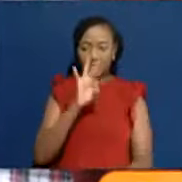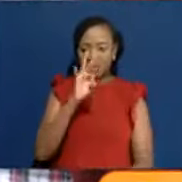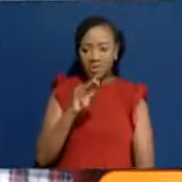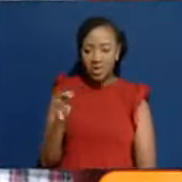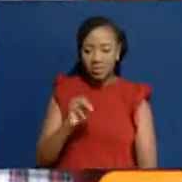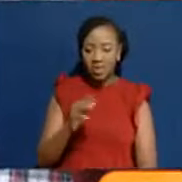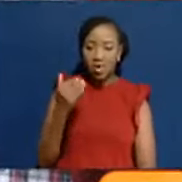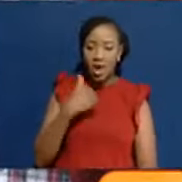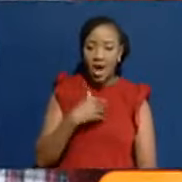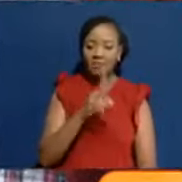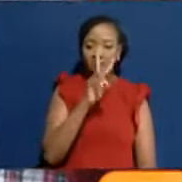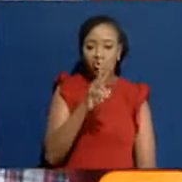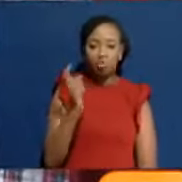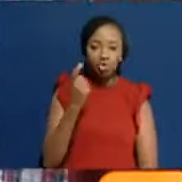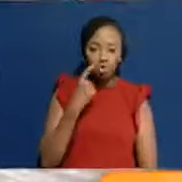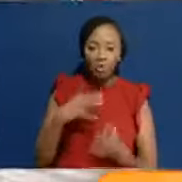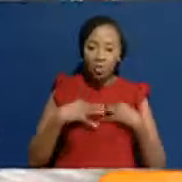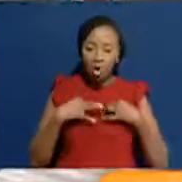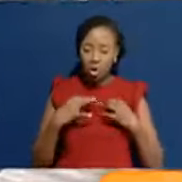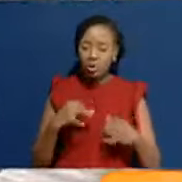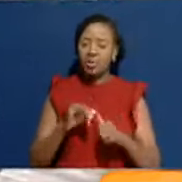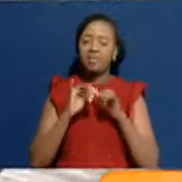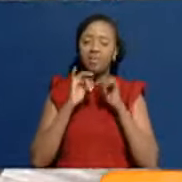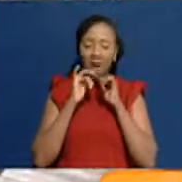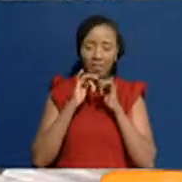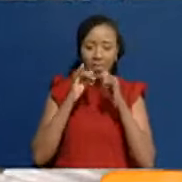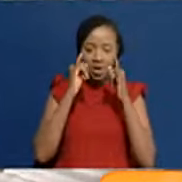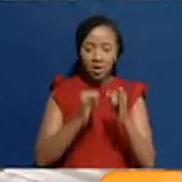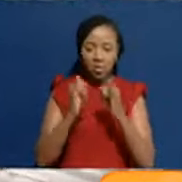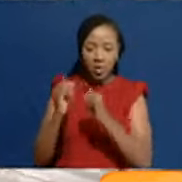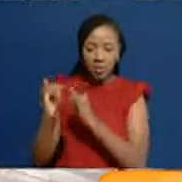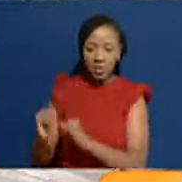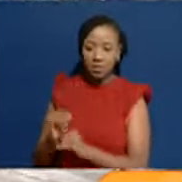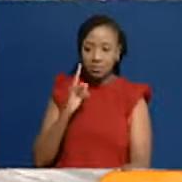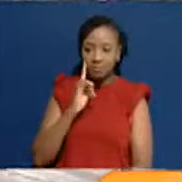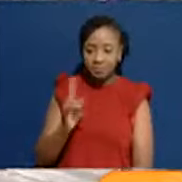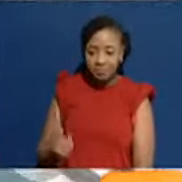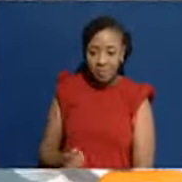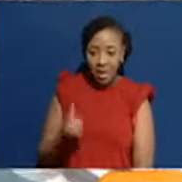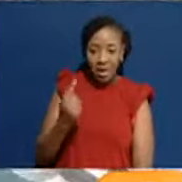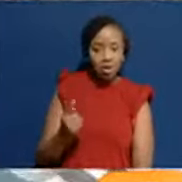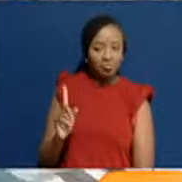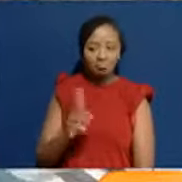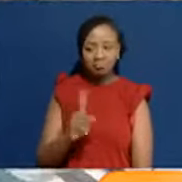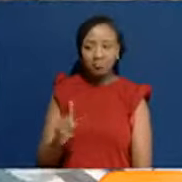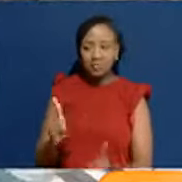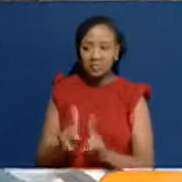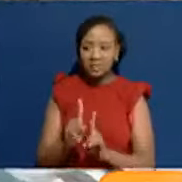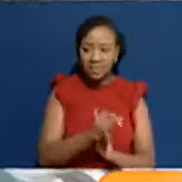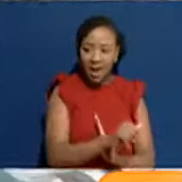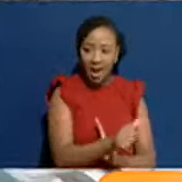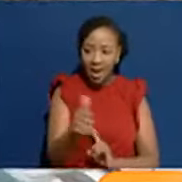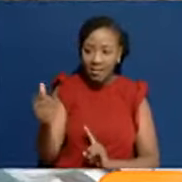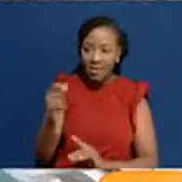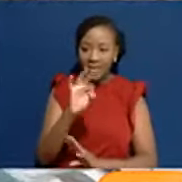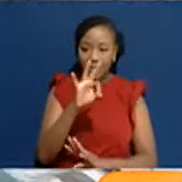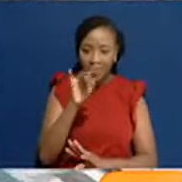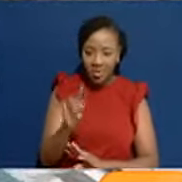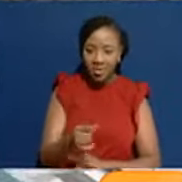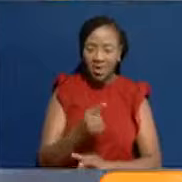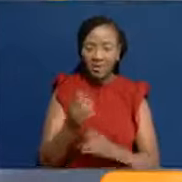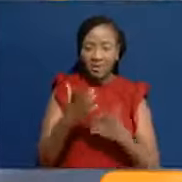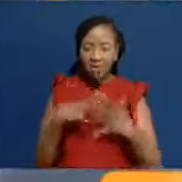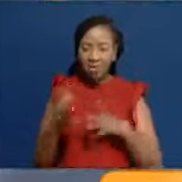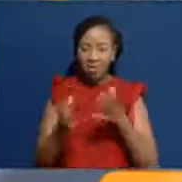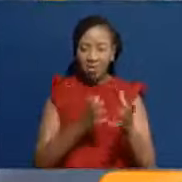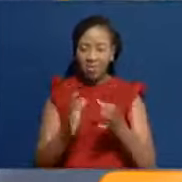na kongana two stall na ni kamera na imeja. Anyango is not alone. She is among over 3,000 small-scale traders who